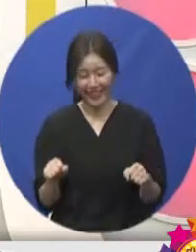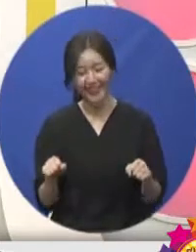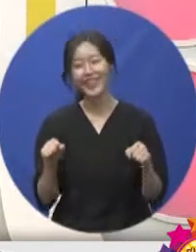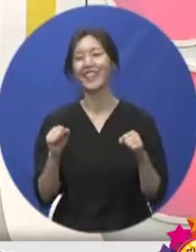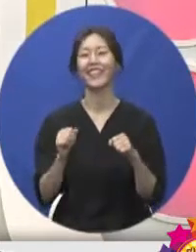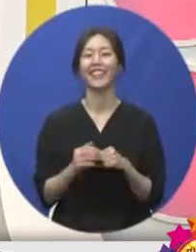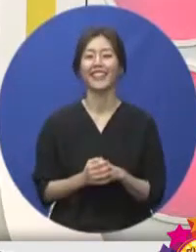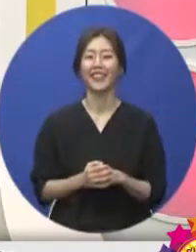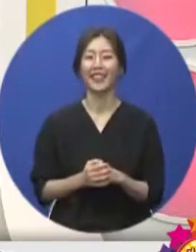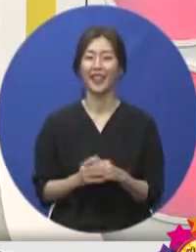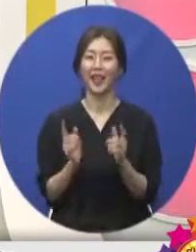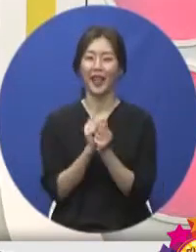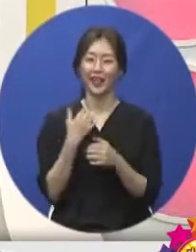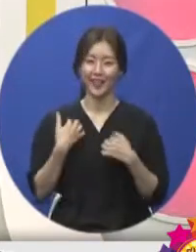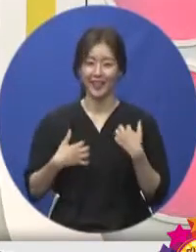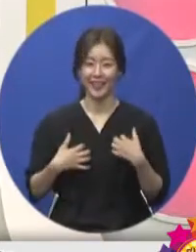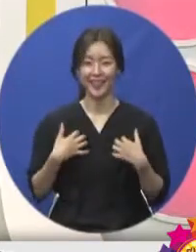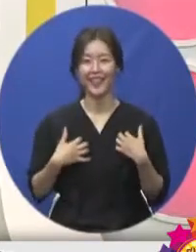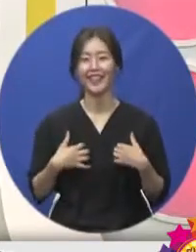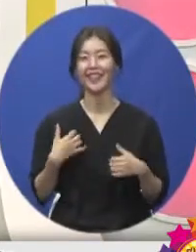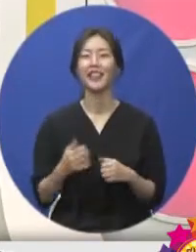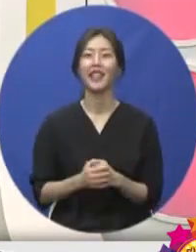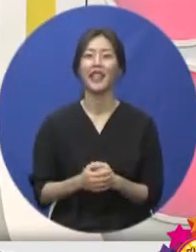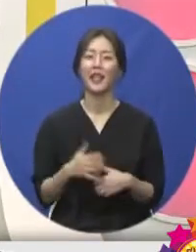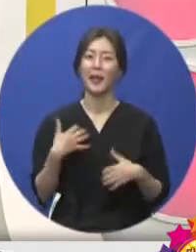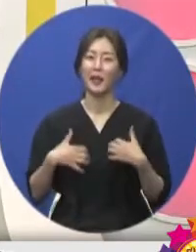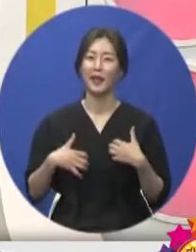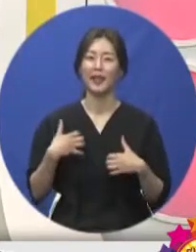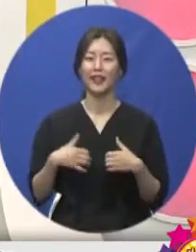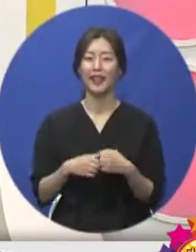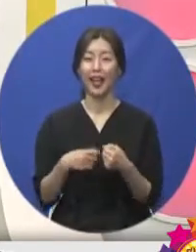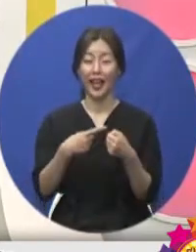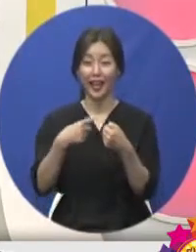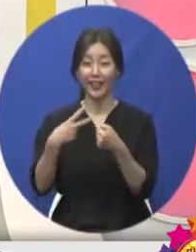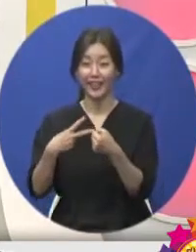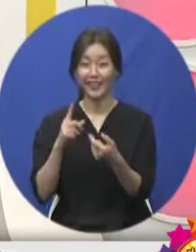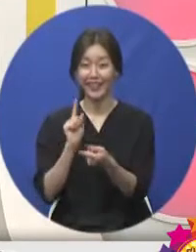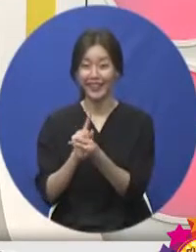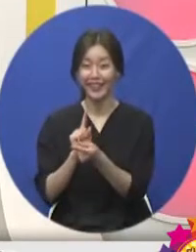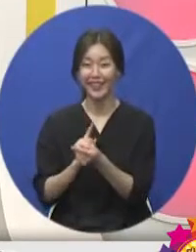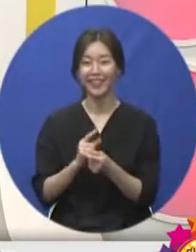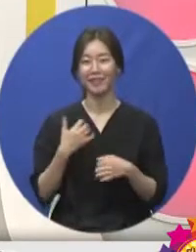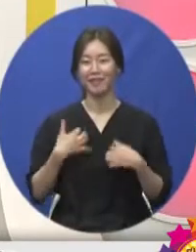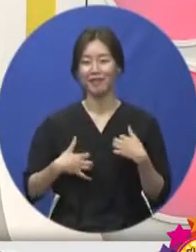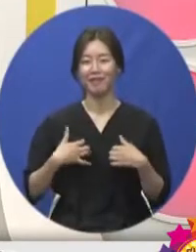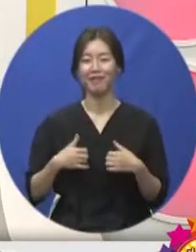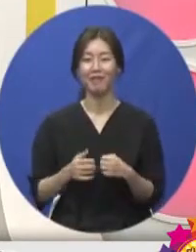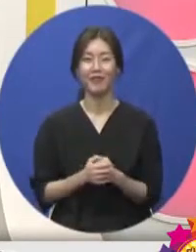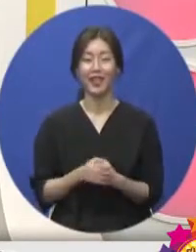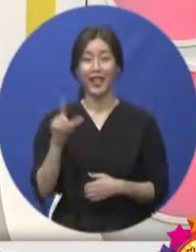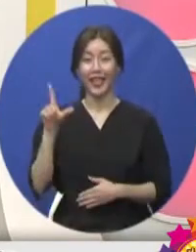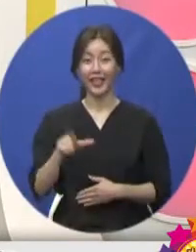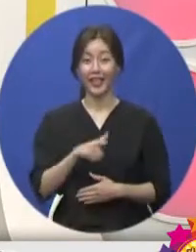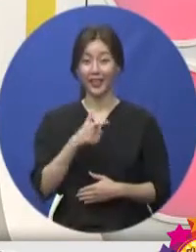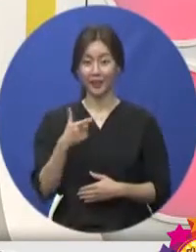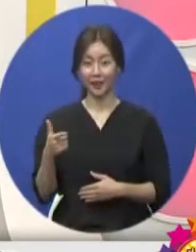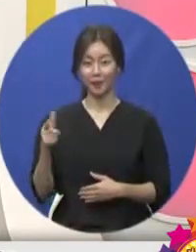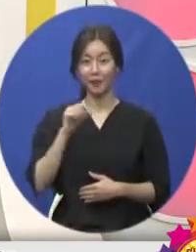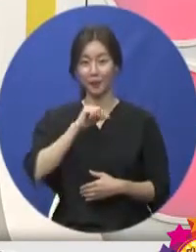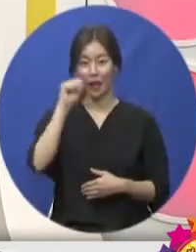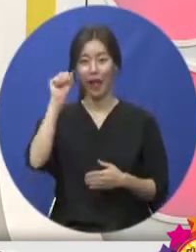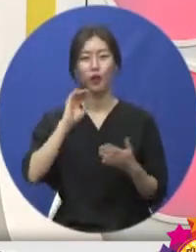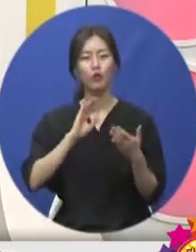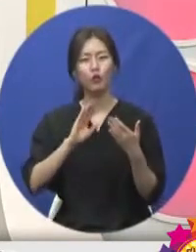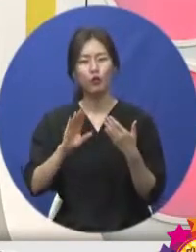잘 받으셔. 아, 반가워요. 아이고, 반가운 걸. 두 번 만나서 반가워요. 예. 1일 장원 받으시고, 네.